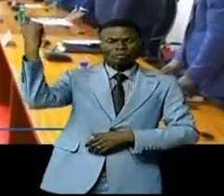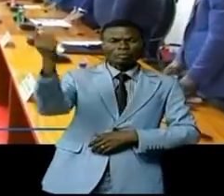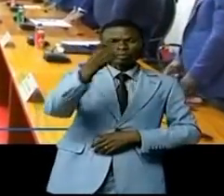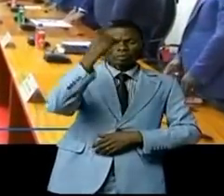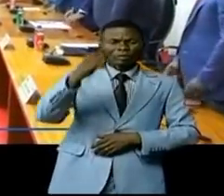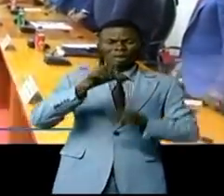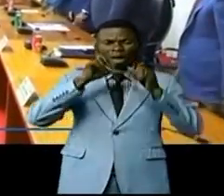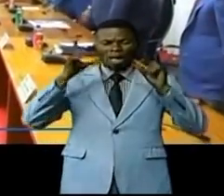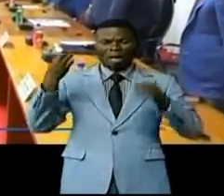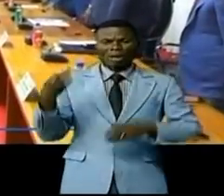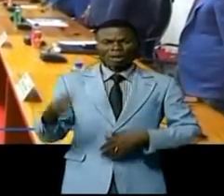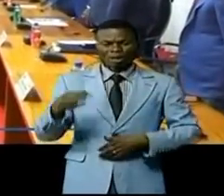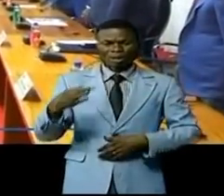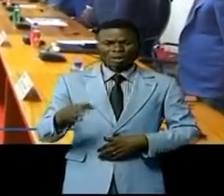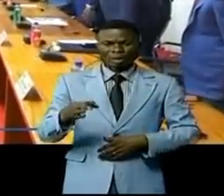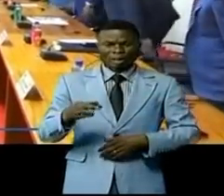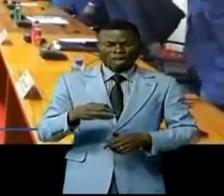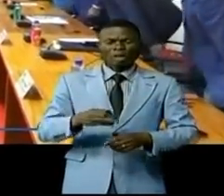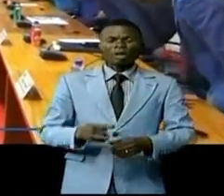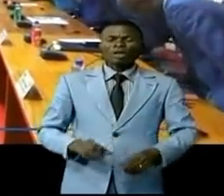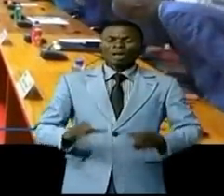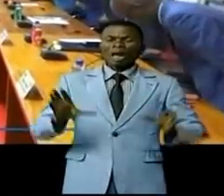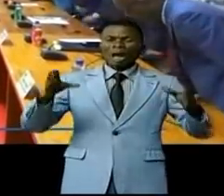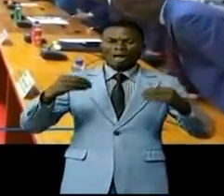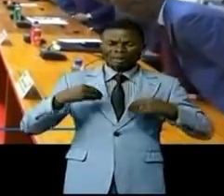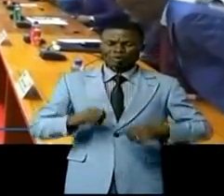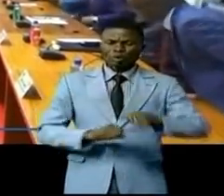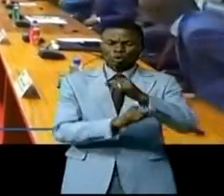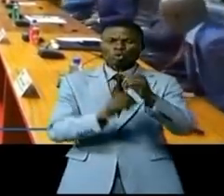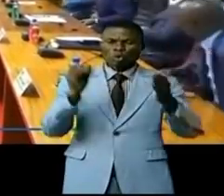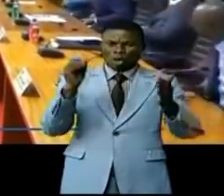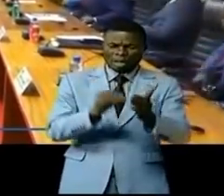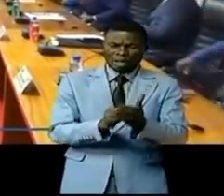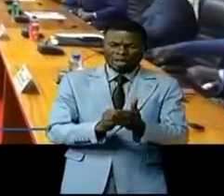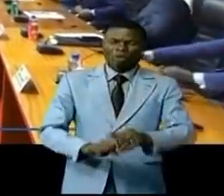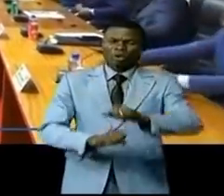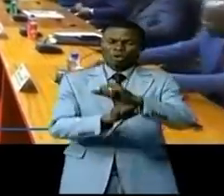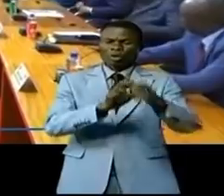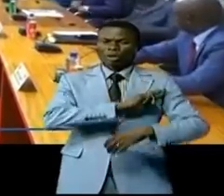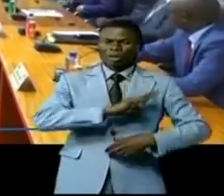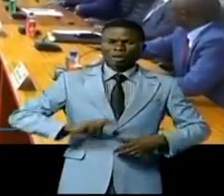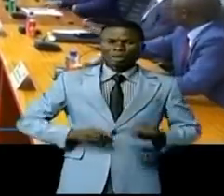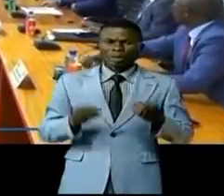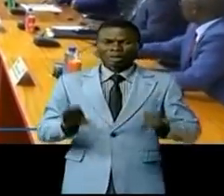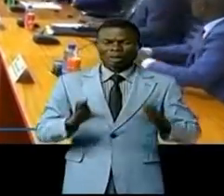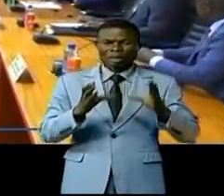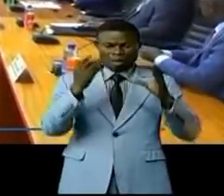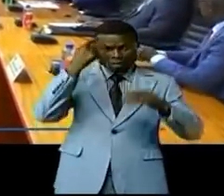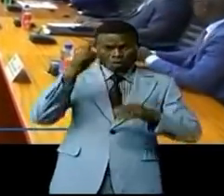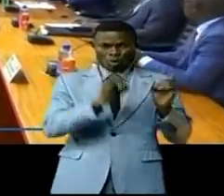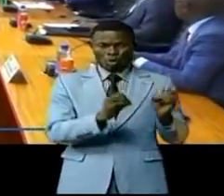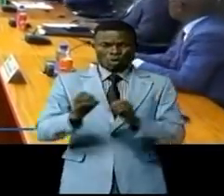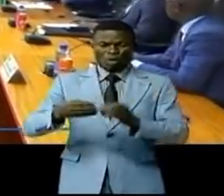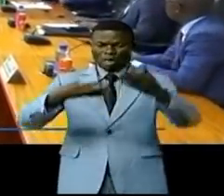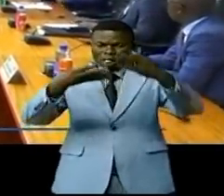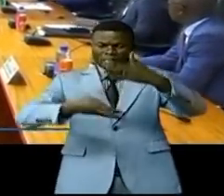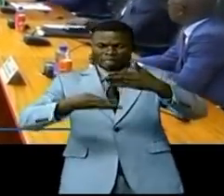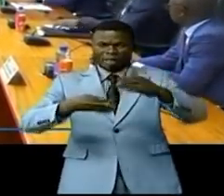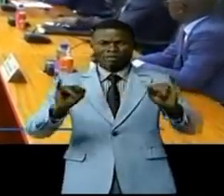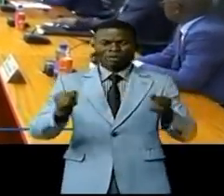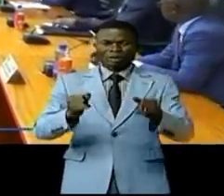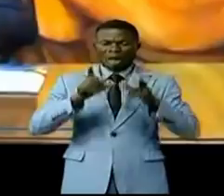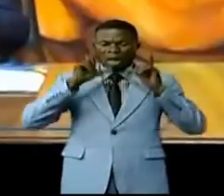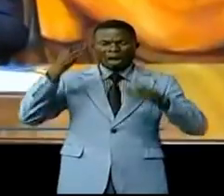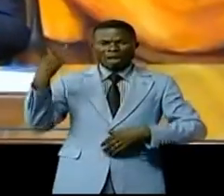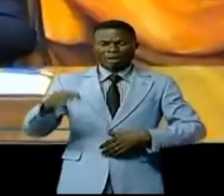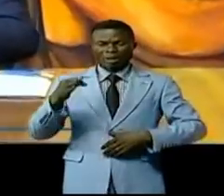la francophonie vient de renouveler son soutien et accompagnement à la République démocratique du Congo pour l'organisation des 9e Jeux de la francophonie